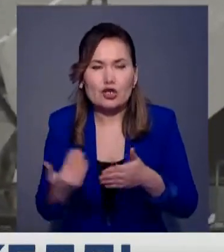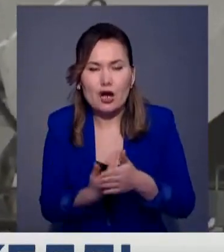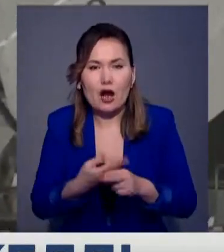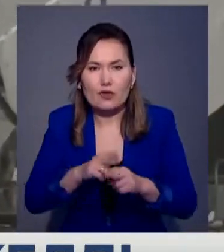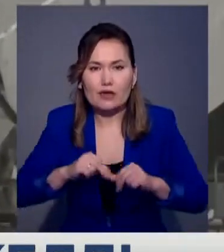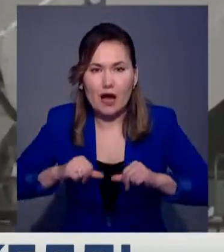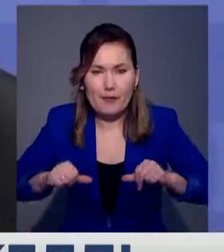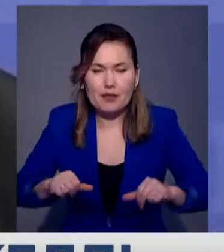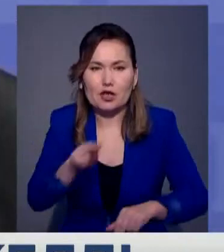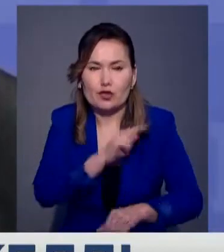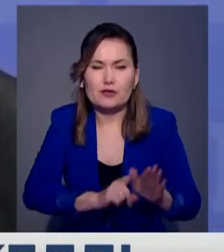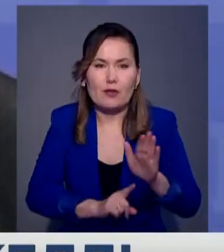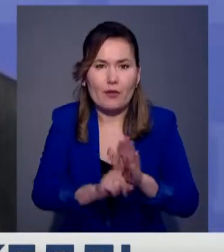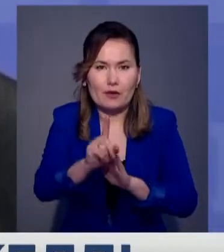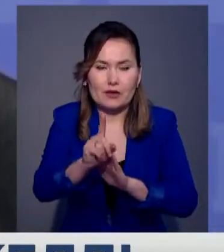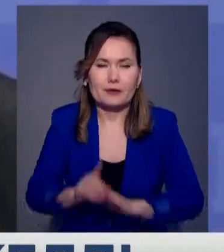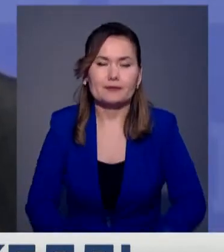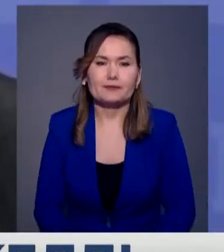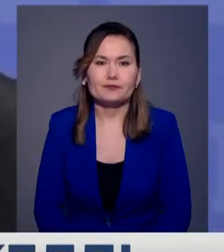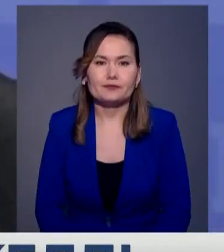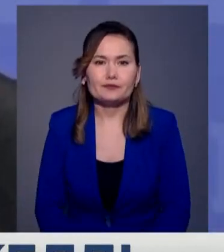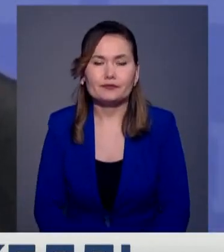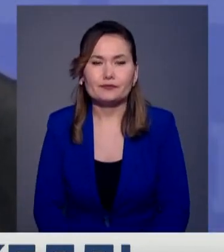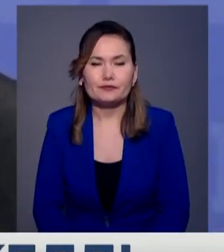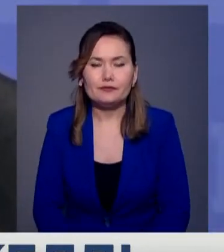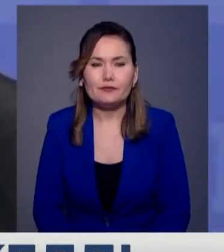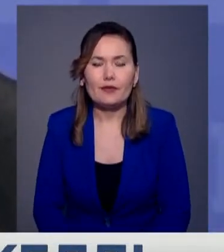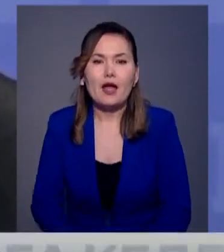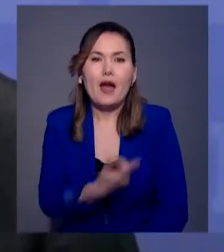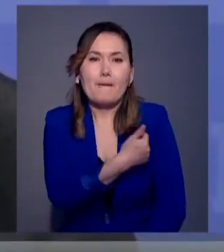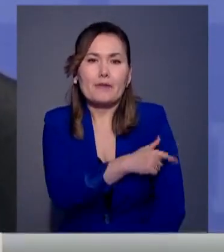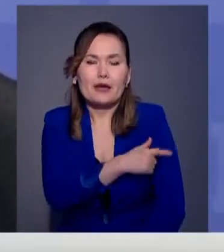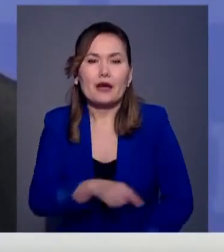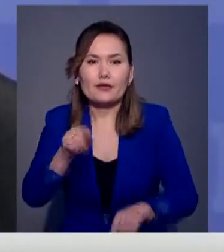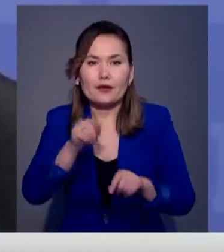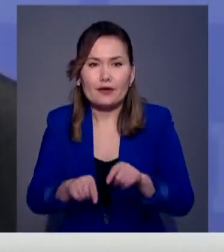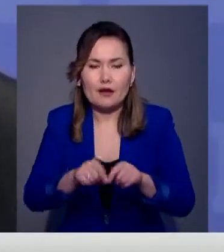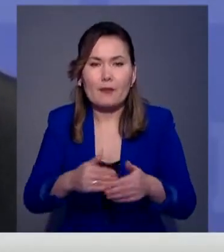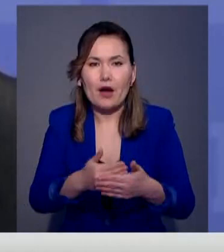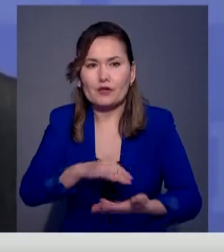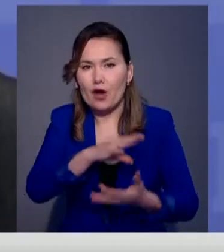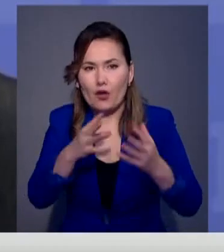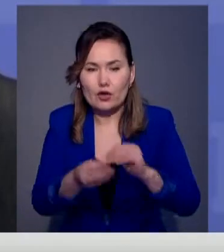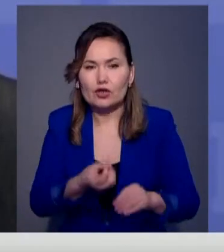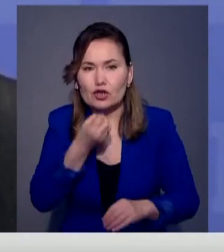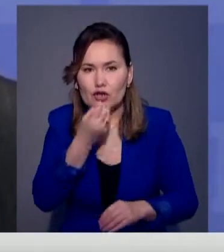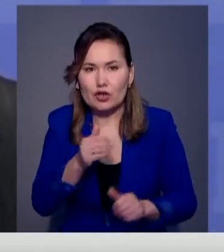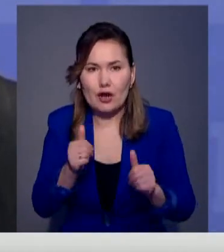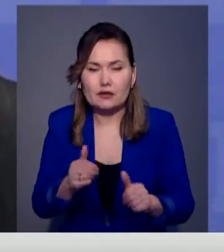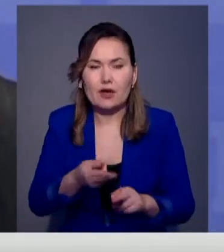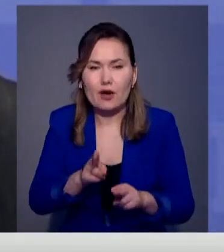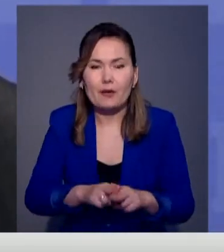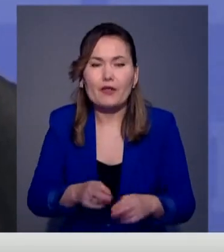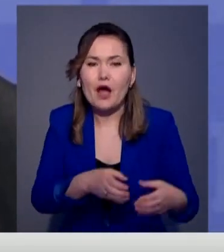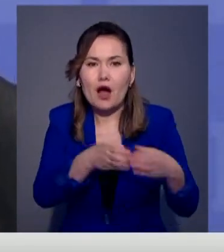штаб құрылды. Результаты ранешнего медичного медициналық тексерістің алдын ала қорытындысы жақсы. Обсервацияға жеткізілген